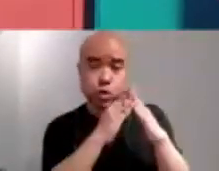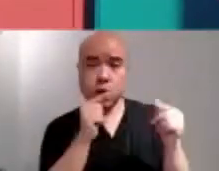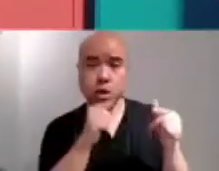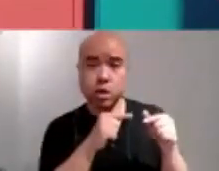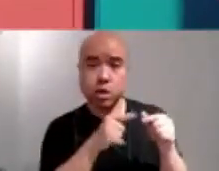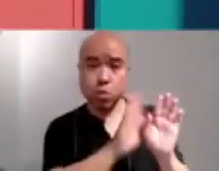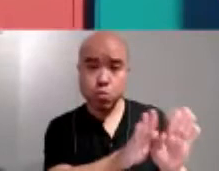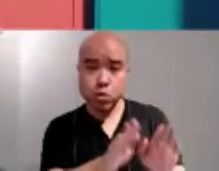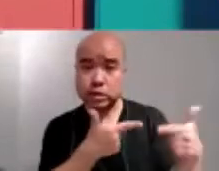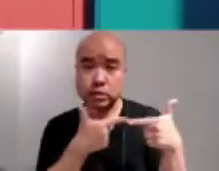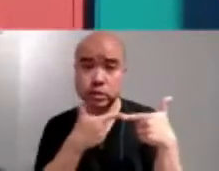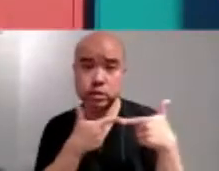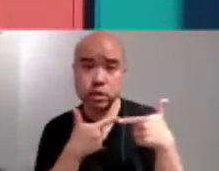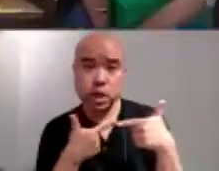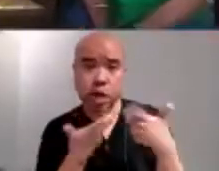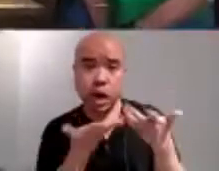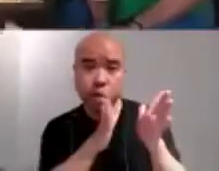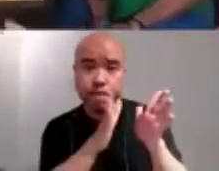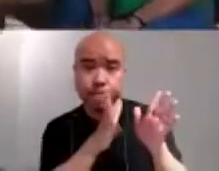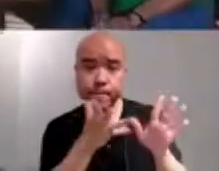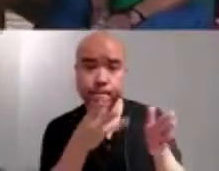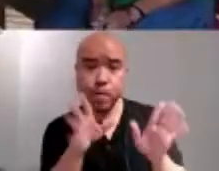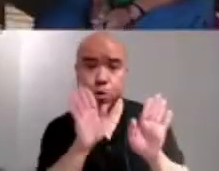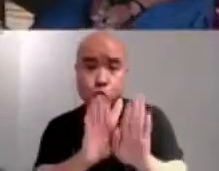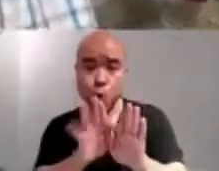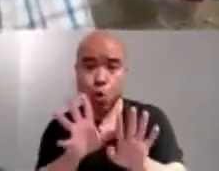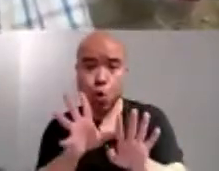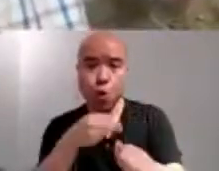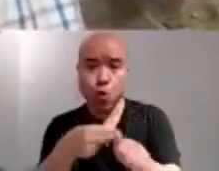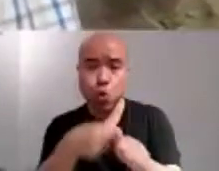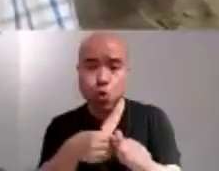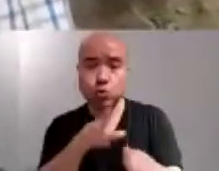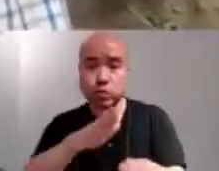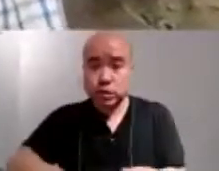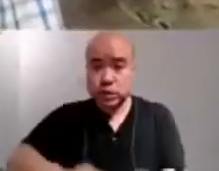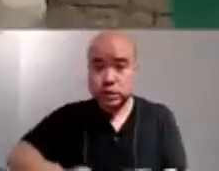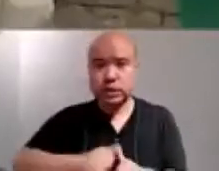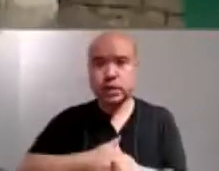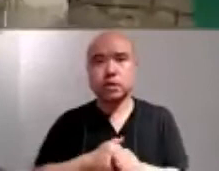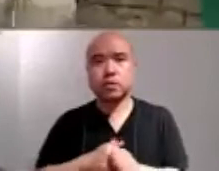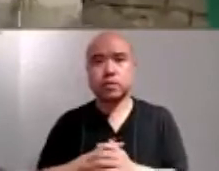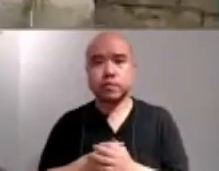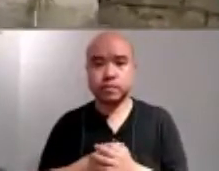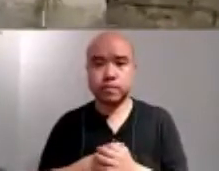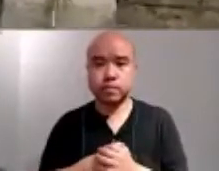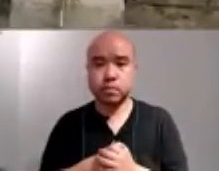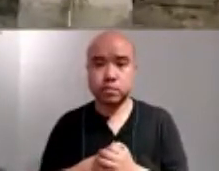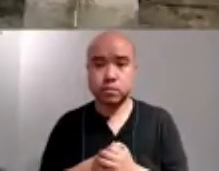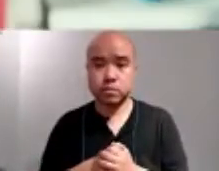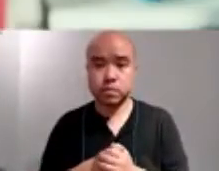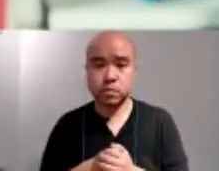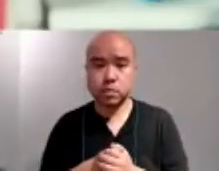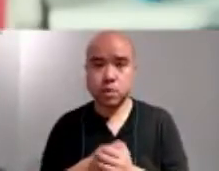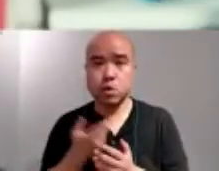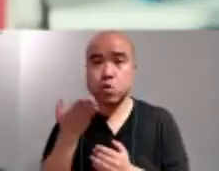性地去譬如助養佢哋小朋友啊，或者係資助佢哋中心嘅運作，咁令到佢哋咧可以繼